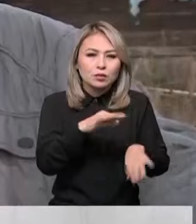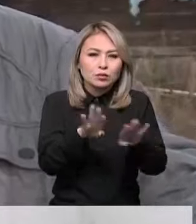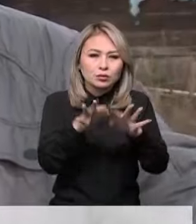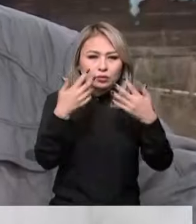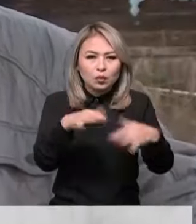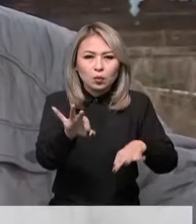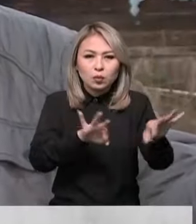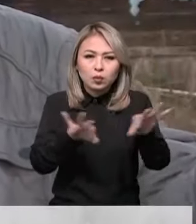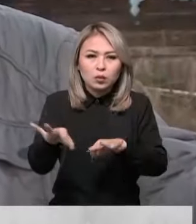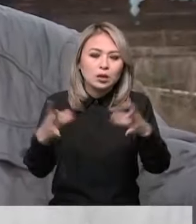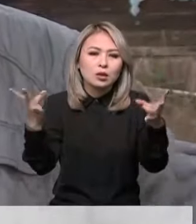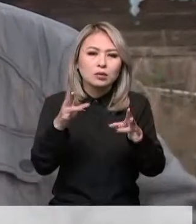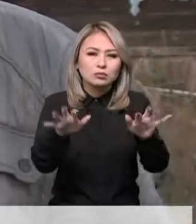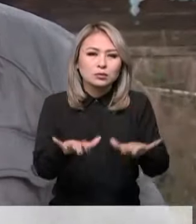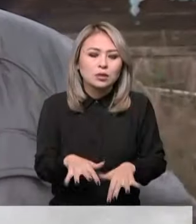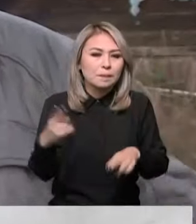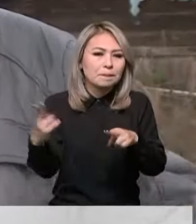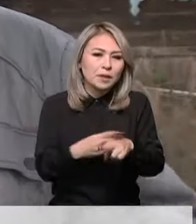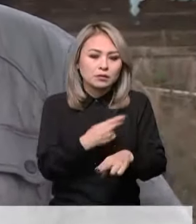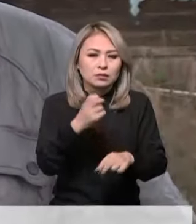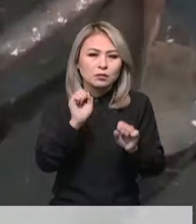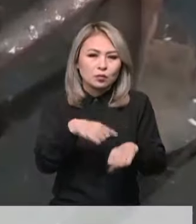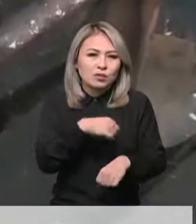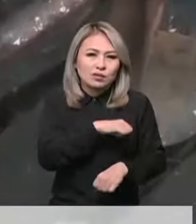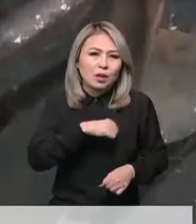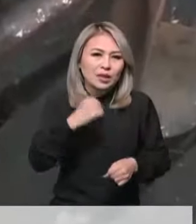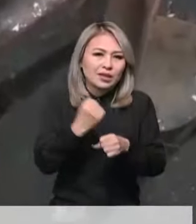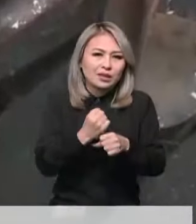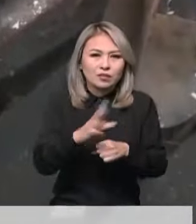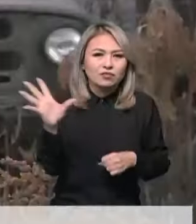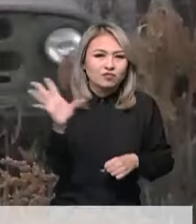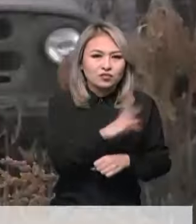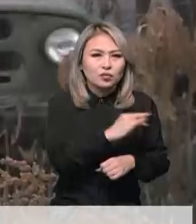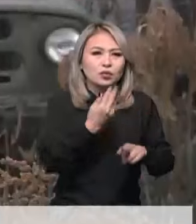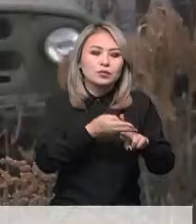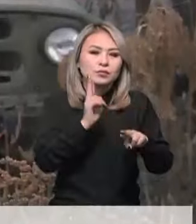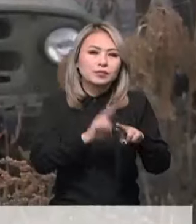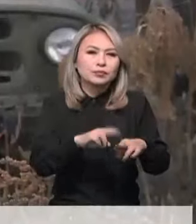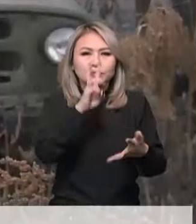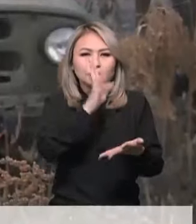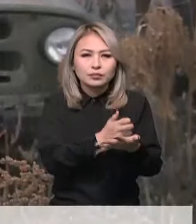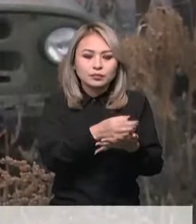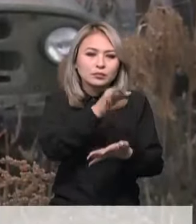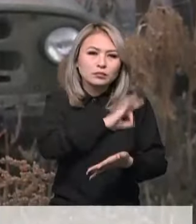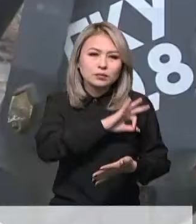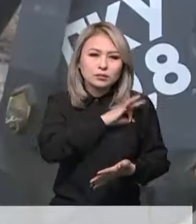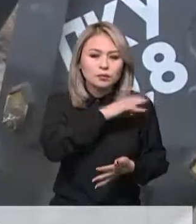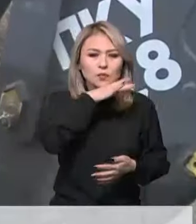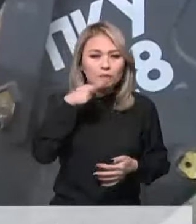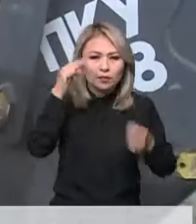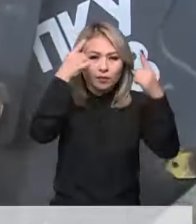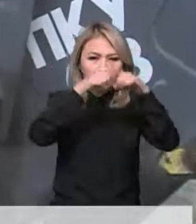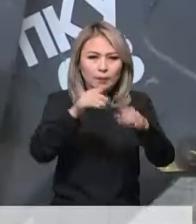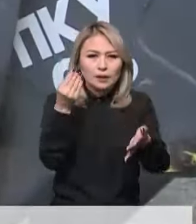өлшем керек қой. Интернеттің көмегінсіз өзім ақ жасап алдым. Шаруа қор жігіт хоббинің арқасында табыс тауып, ісін дөңгелетіп отыр. Қымбат